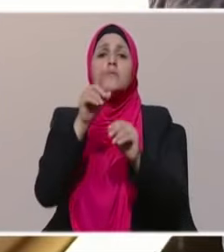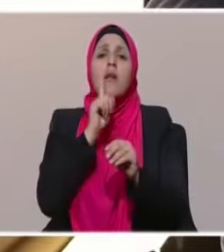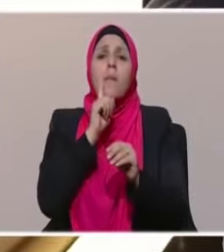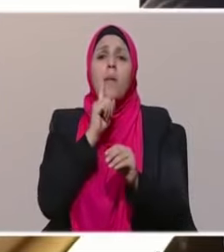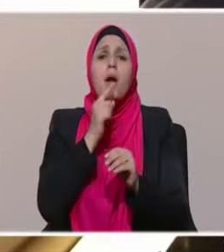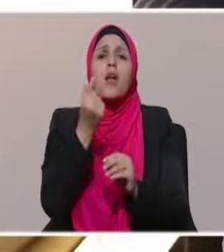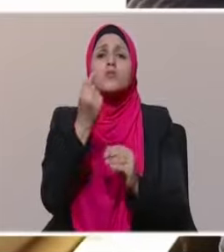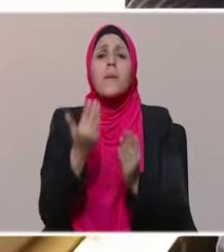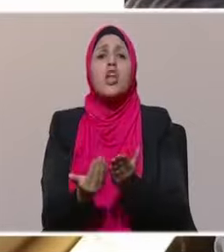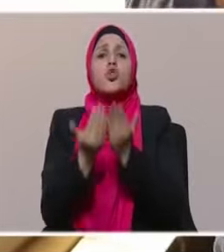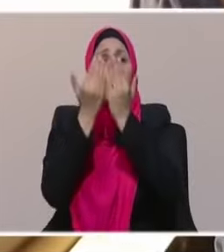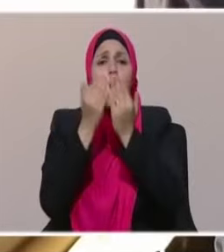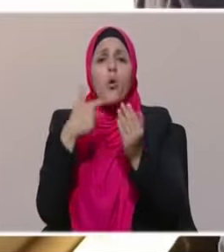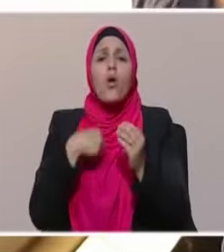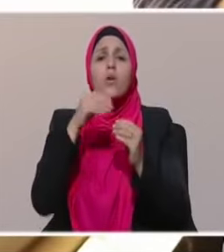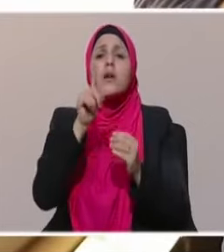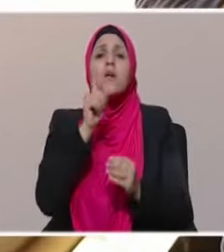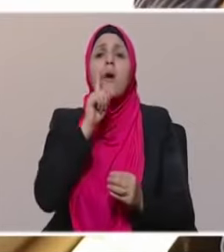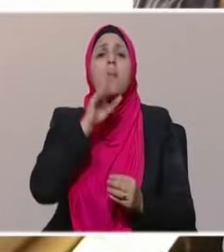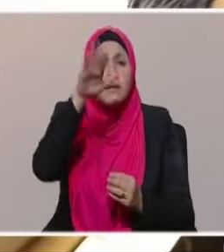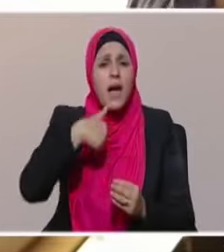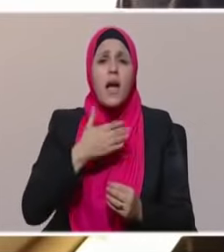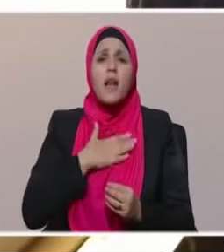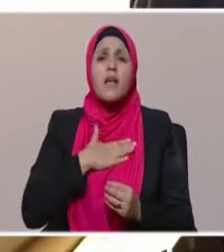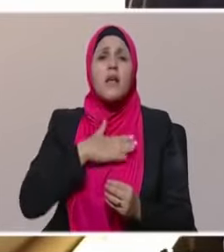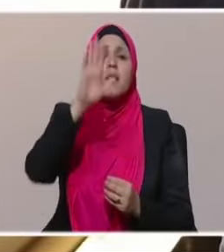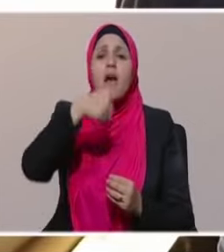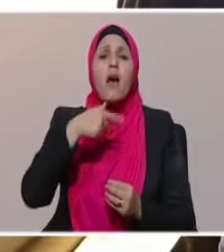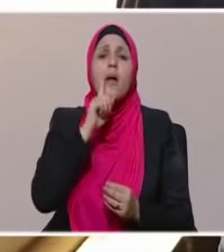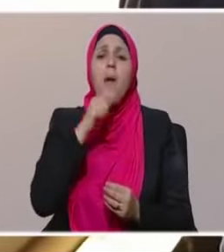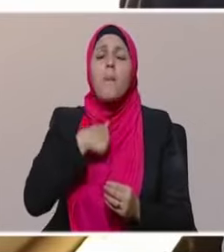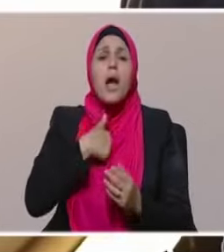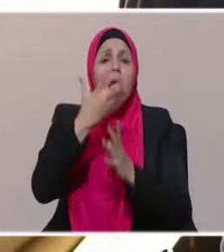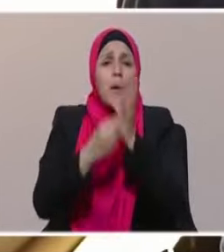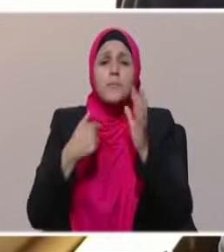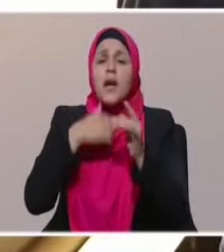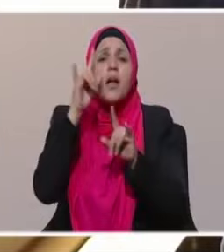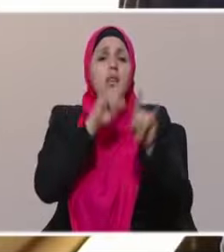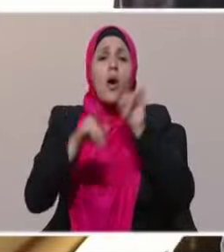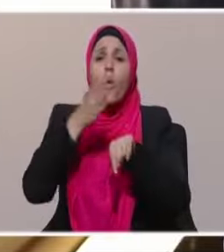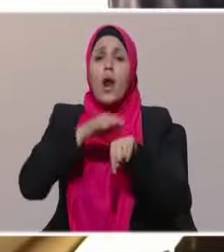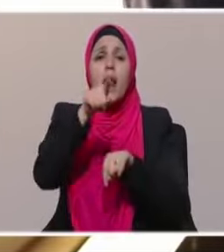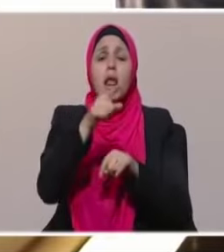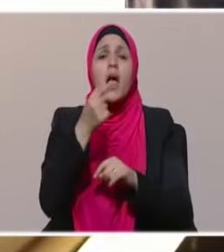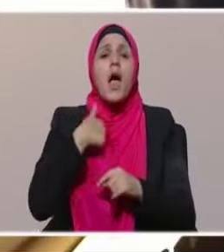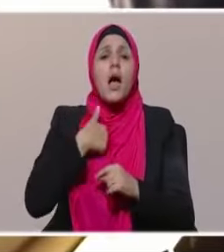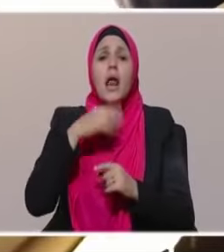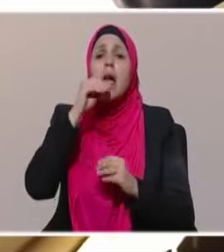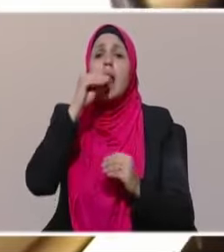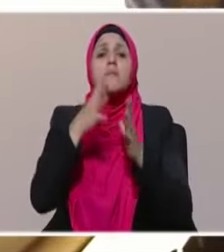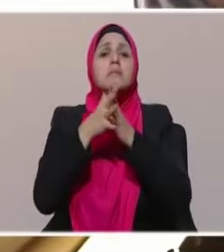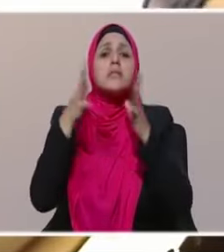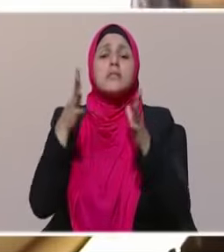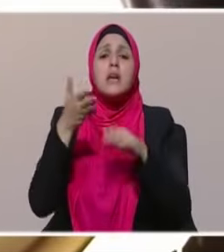اوصل لامي، وتعالي يما، تعالي يما انا ابنك وبدور عليكي، وكلمت كذا واحد